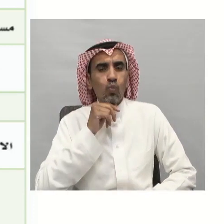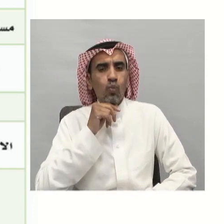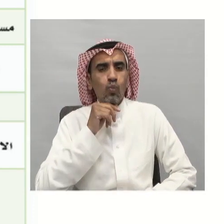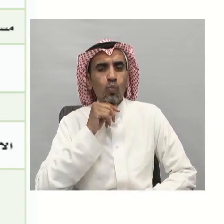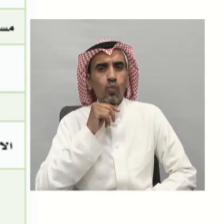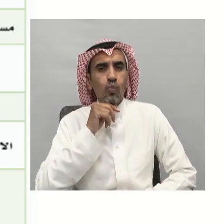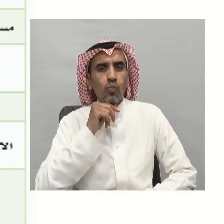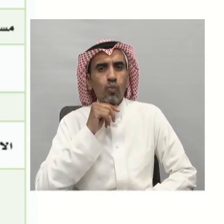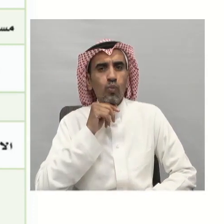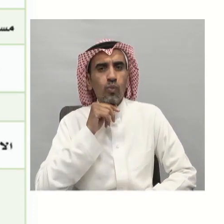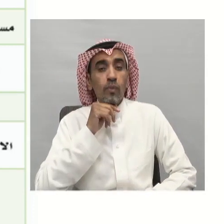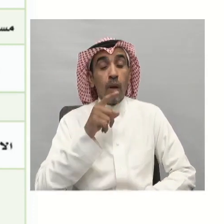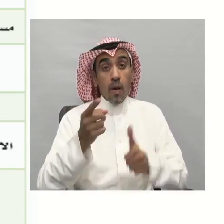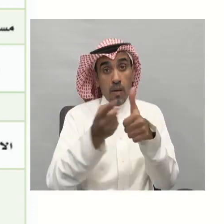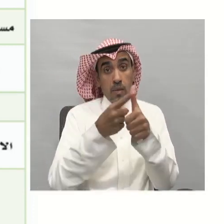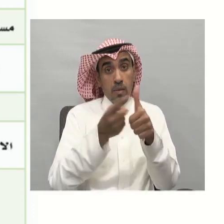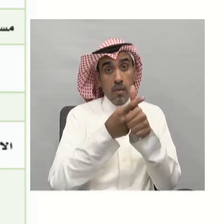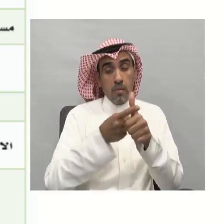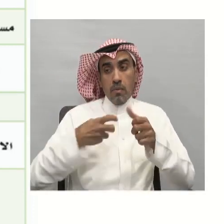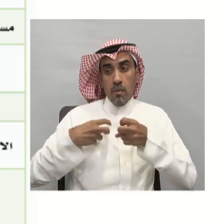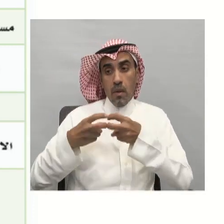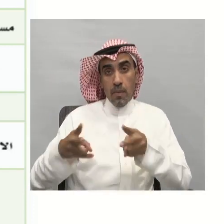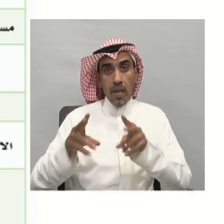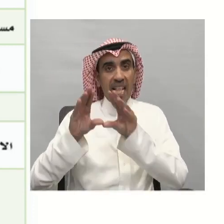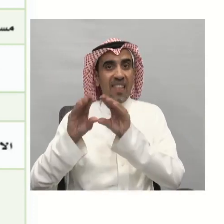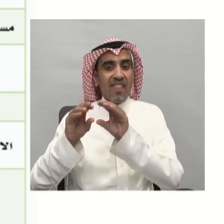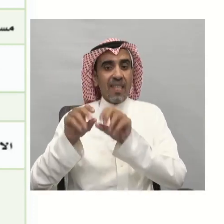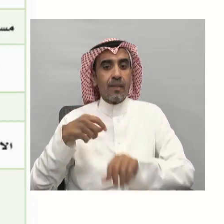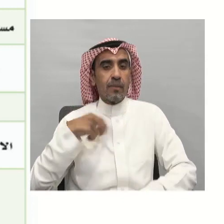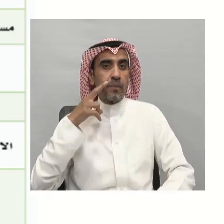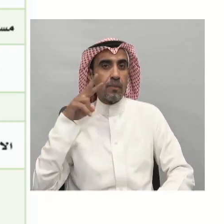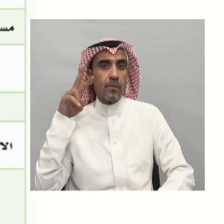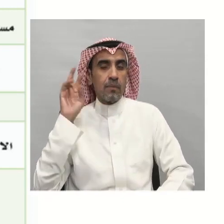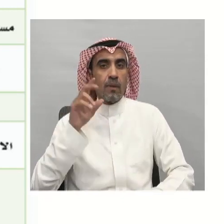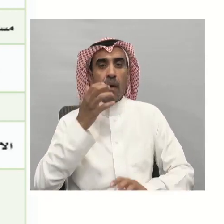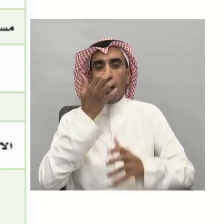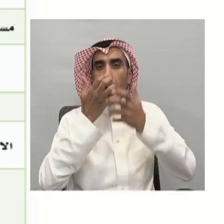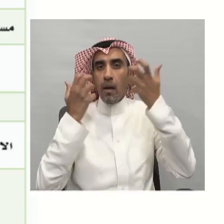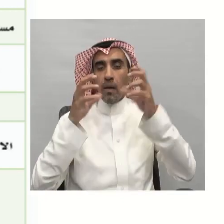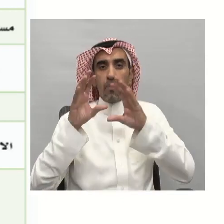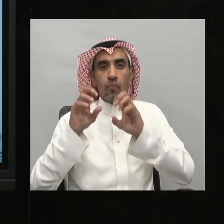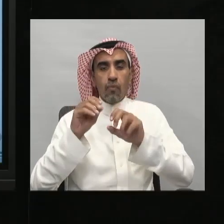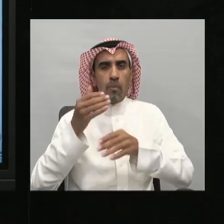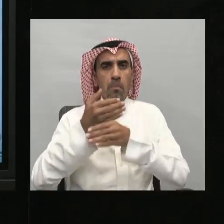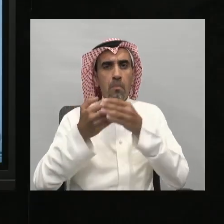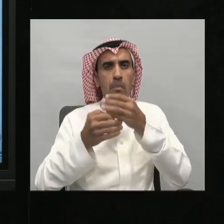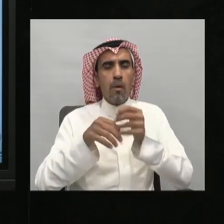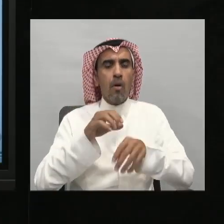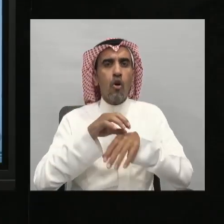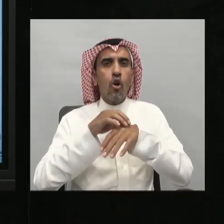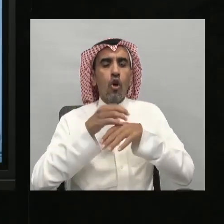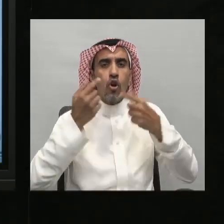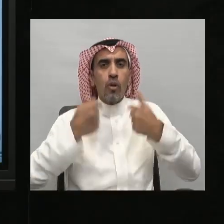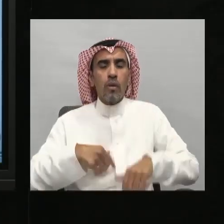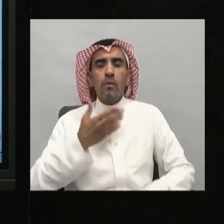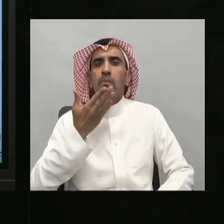واللاسعات؟ أولا نبدأ بالإسفنجيات. نجد في أن حيوان الإسفنج مستويات بناء الجسم له أنه